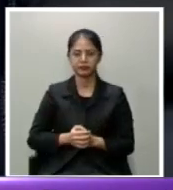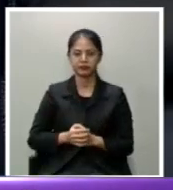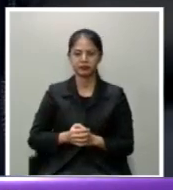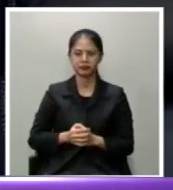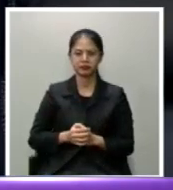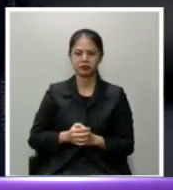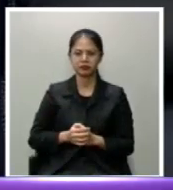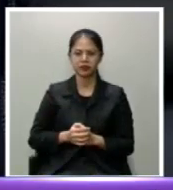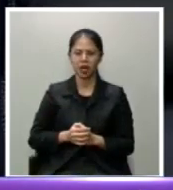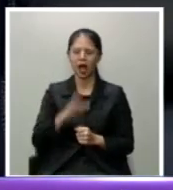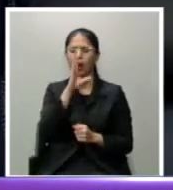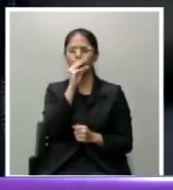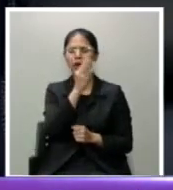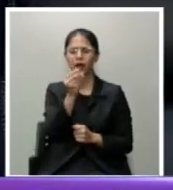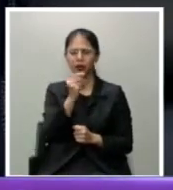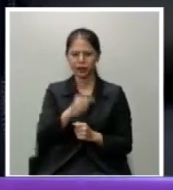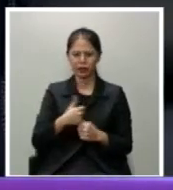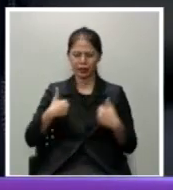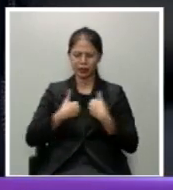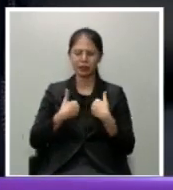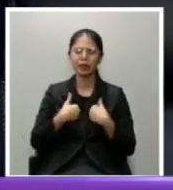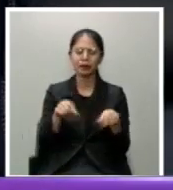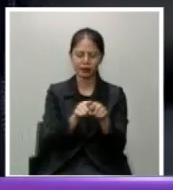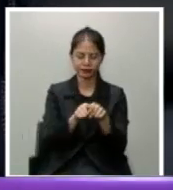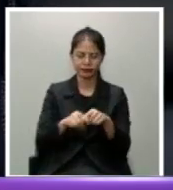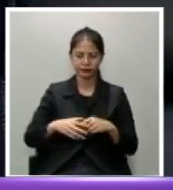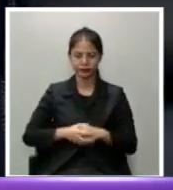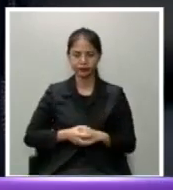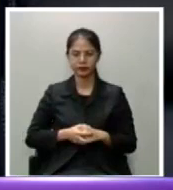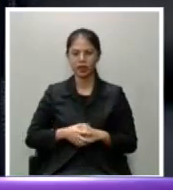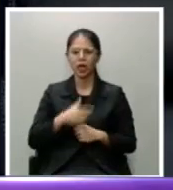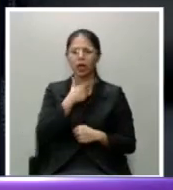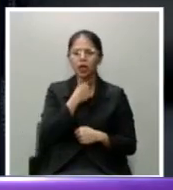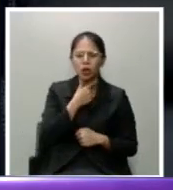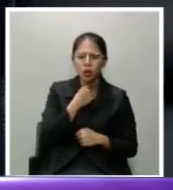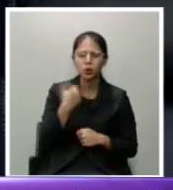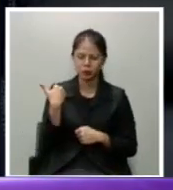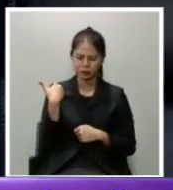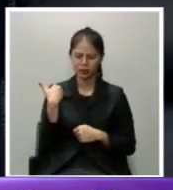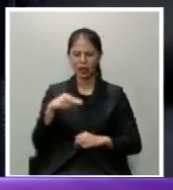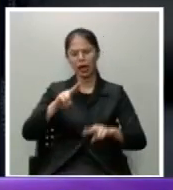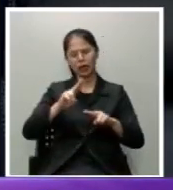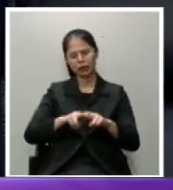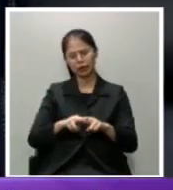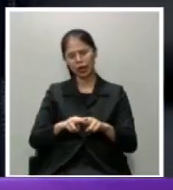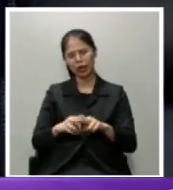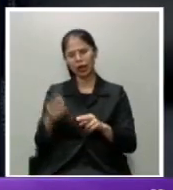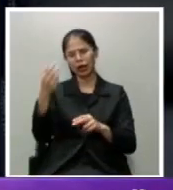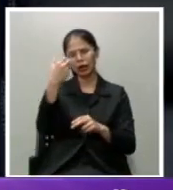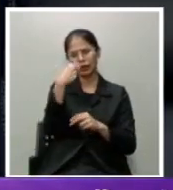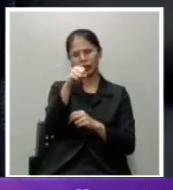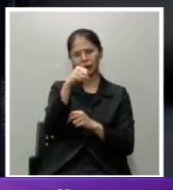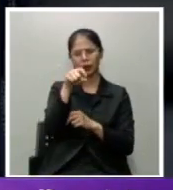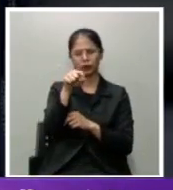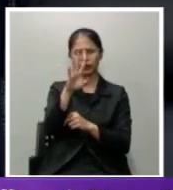ผมขยับไปเร็วๆเพราะผมก็เหนื่อยเหมือนกันครับท่านฮะหิวข้าวด้วยนั่งฟังมาตั้งแต่ตอน 10:45